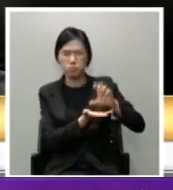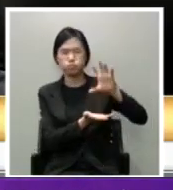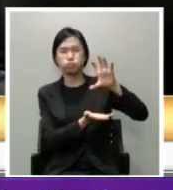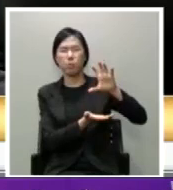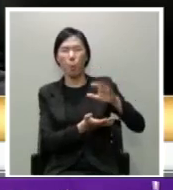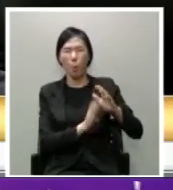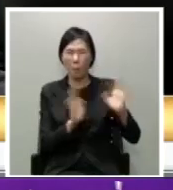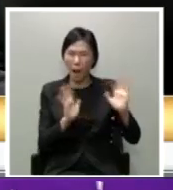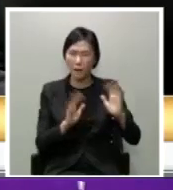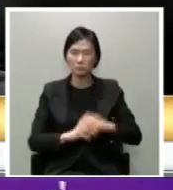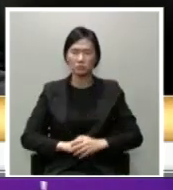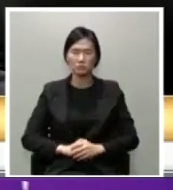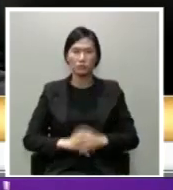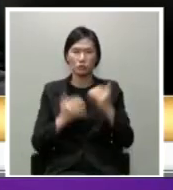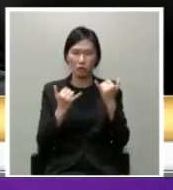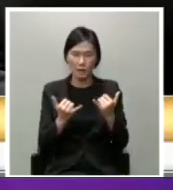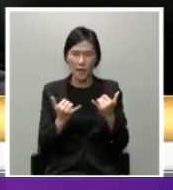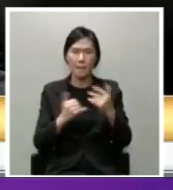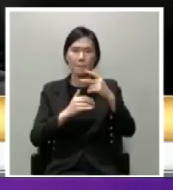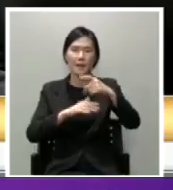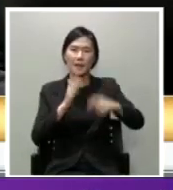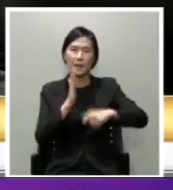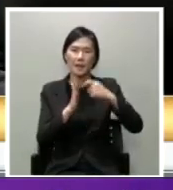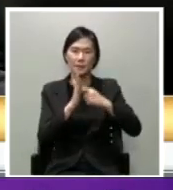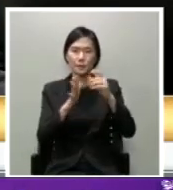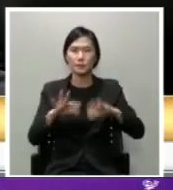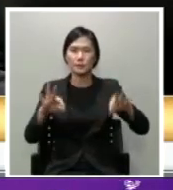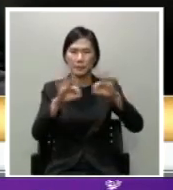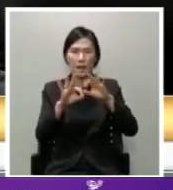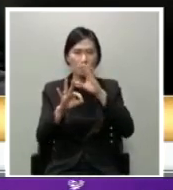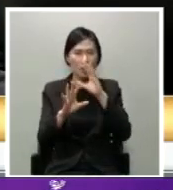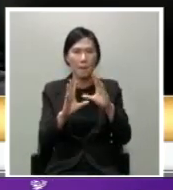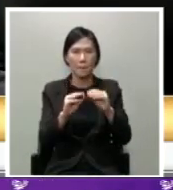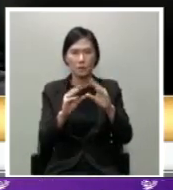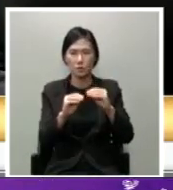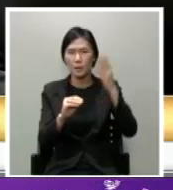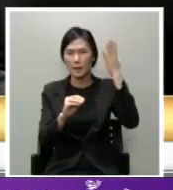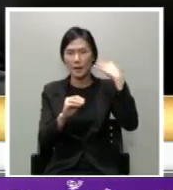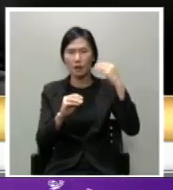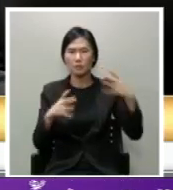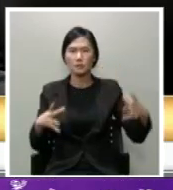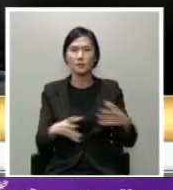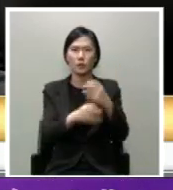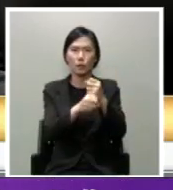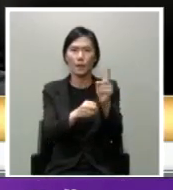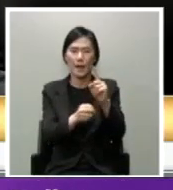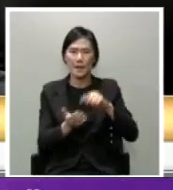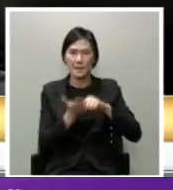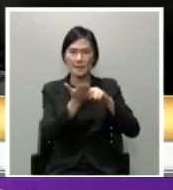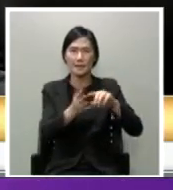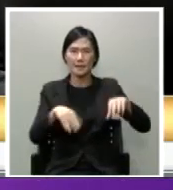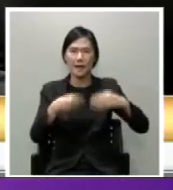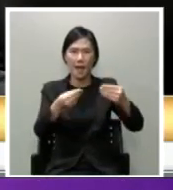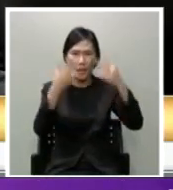ท่านประธานครับด้วยเหตุดังกล่าวนี้การประชุมในวันนั้นจึงได้ข้อสรุปเสนอท่านนายกรัฐม